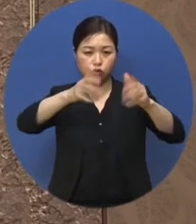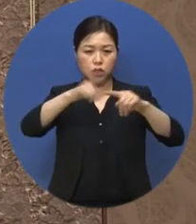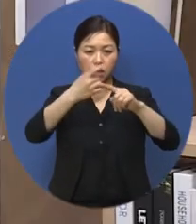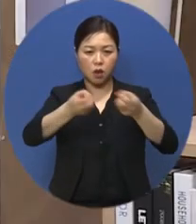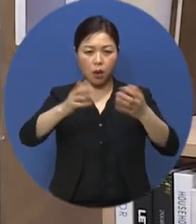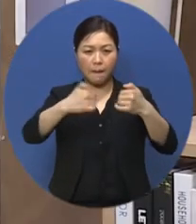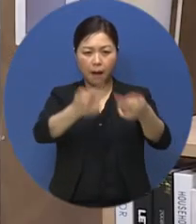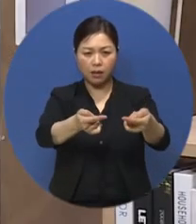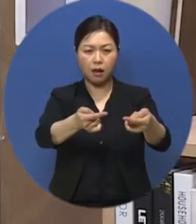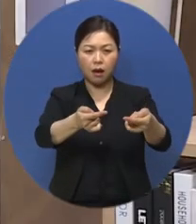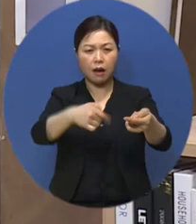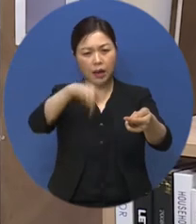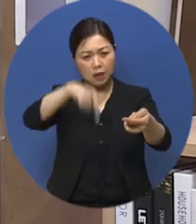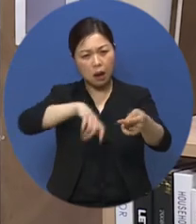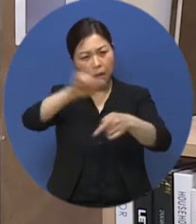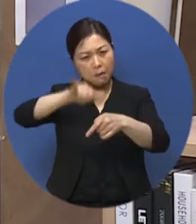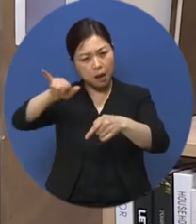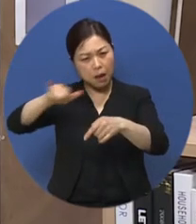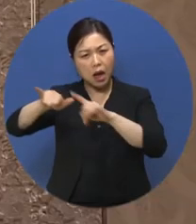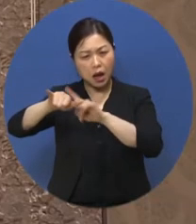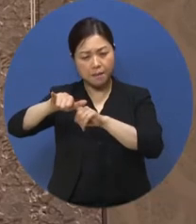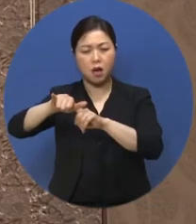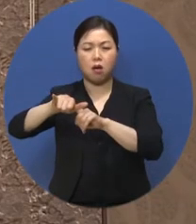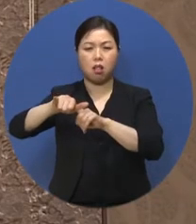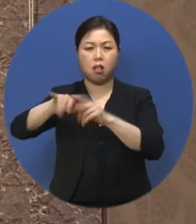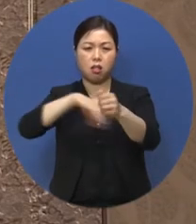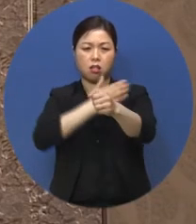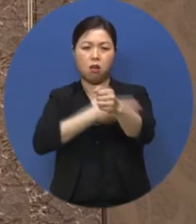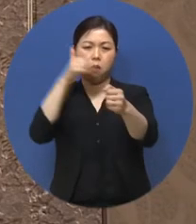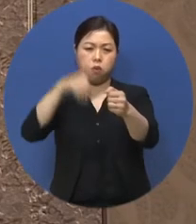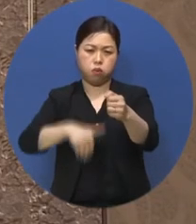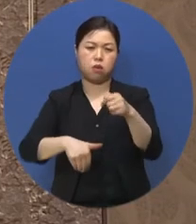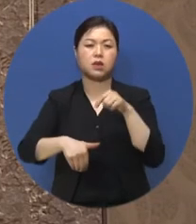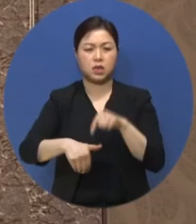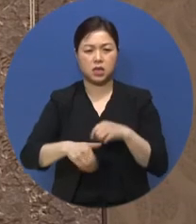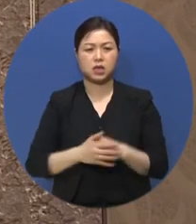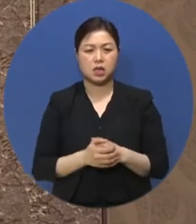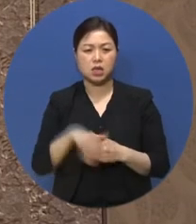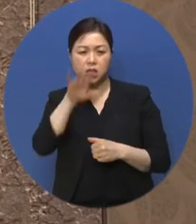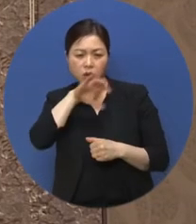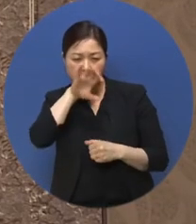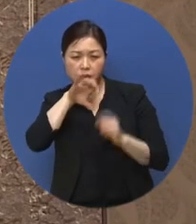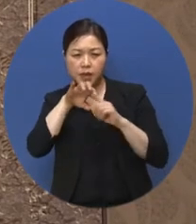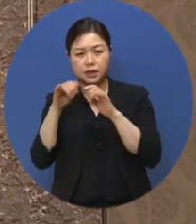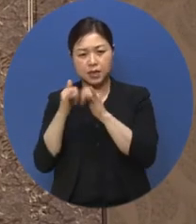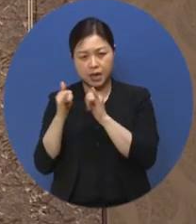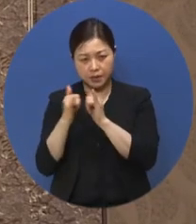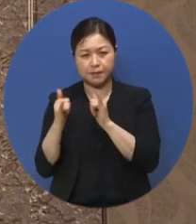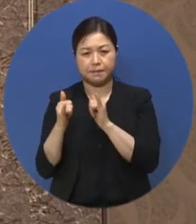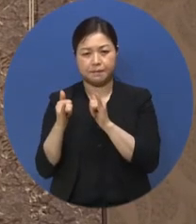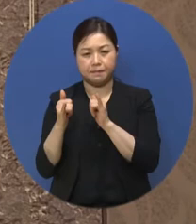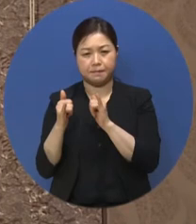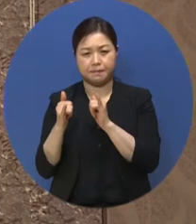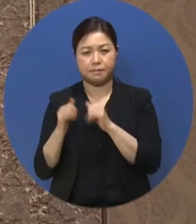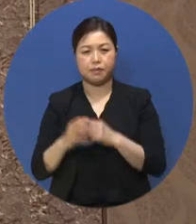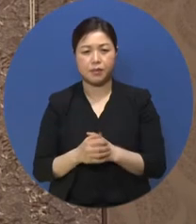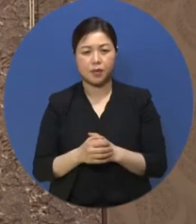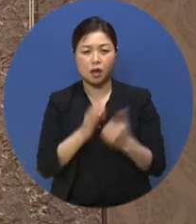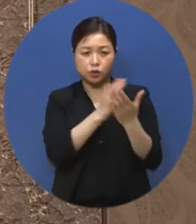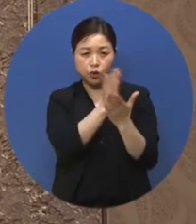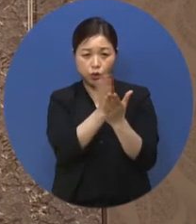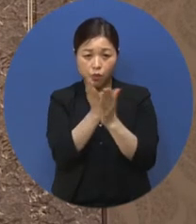예. 나가고 막 이러면 네. 기량이 떨어질 수밖에 없잖아요. 그렇죠. 계속 연습하는 사람하고. 네. 근데 이제 종목마다